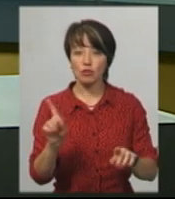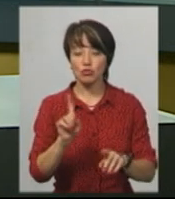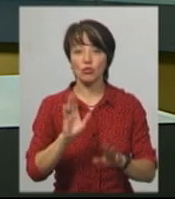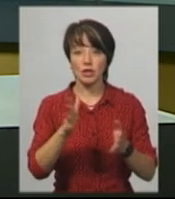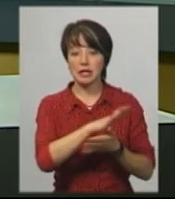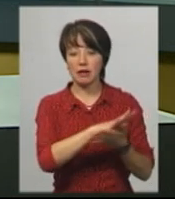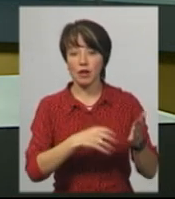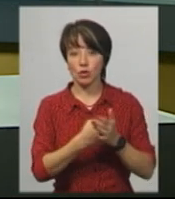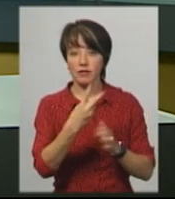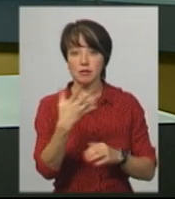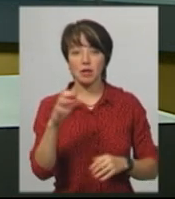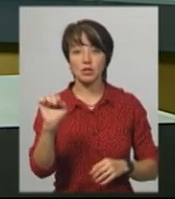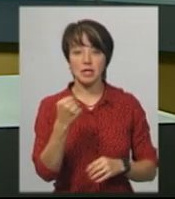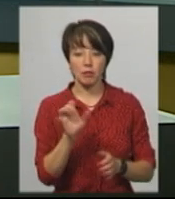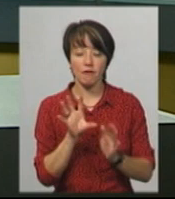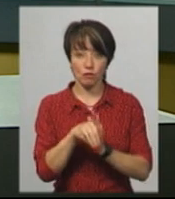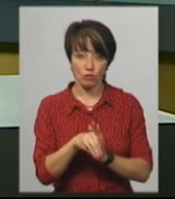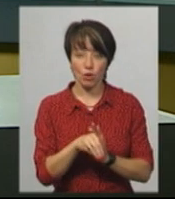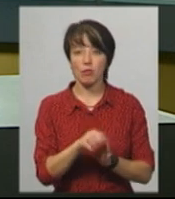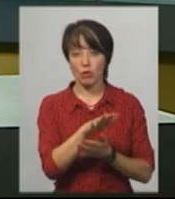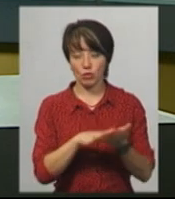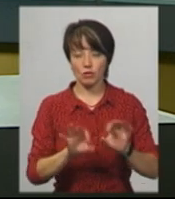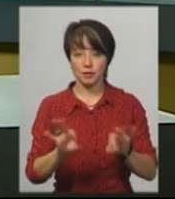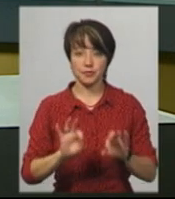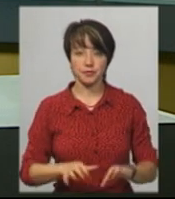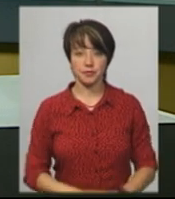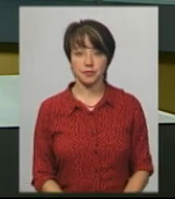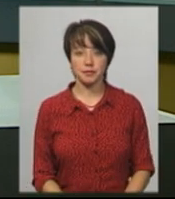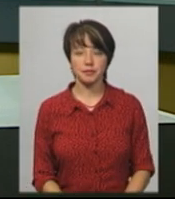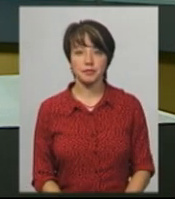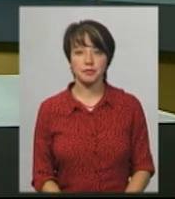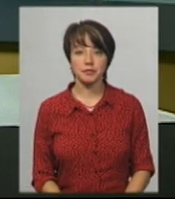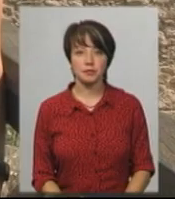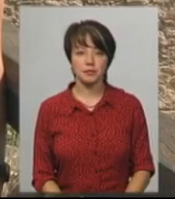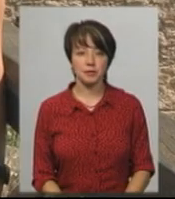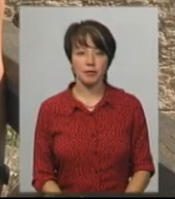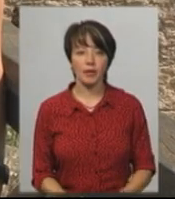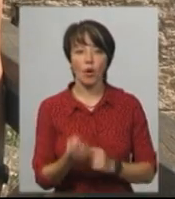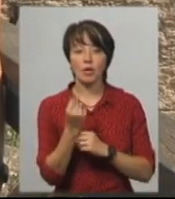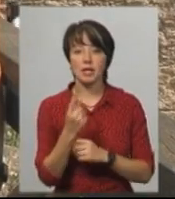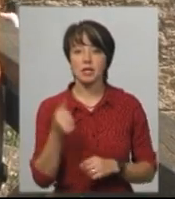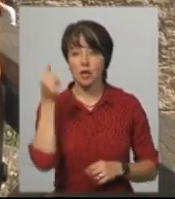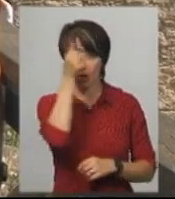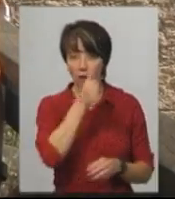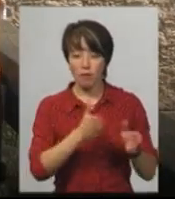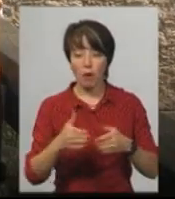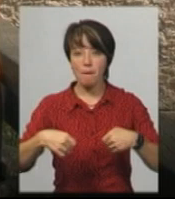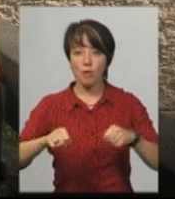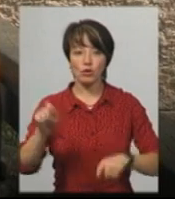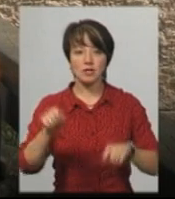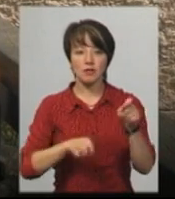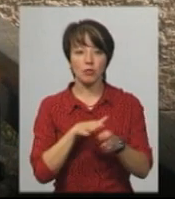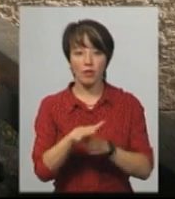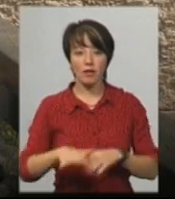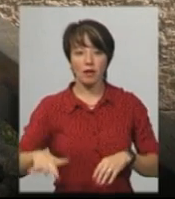триватиме до 25 серпня включно. Продовжить Анастасія Збродова. 11 років поспіль мотофестиваль проходить